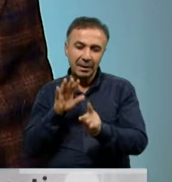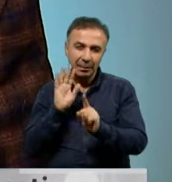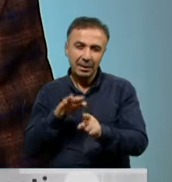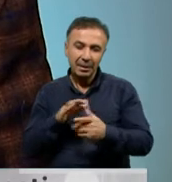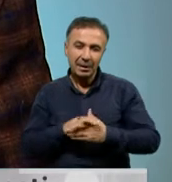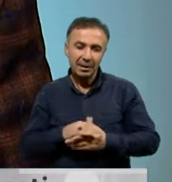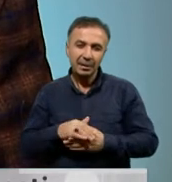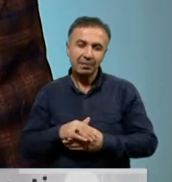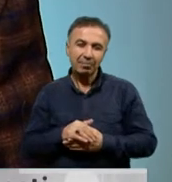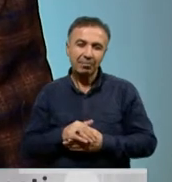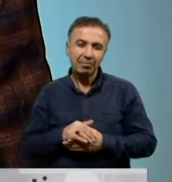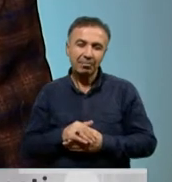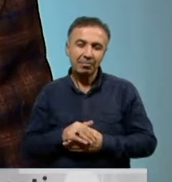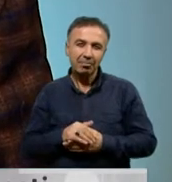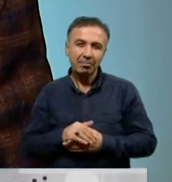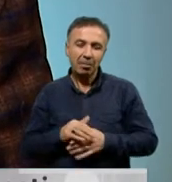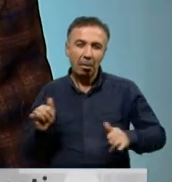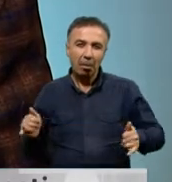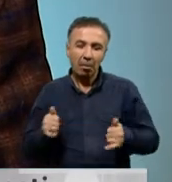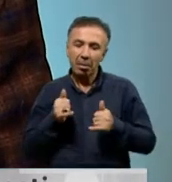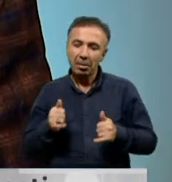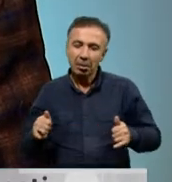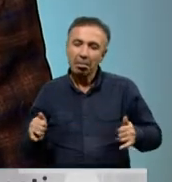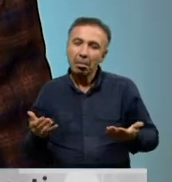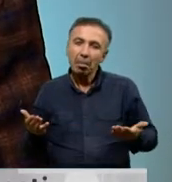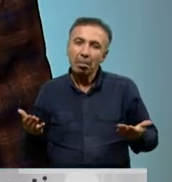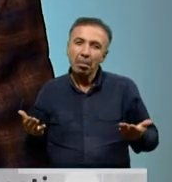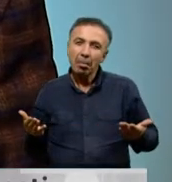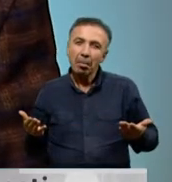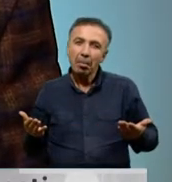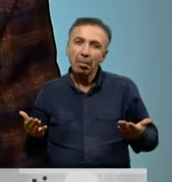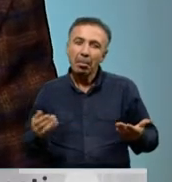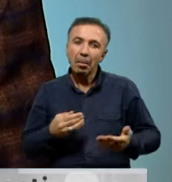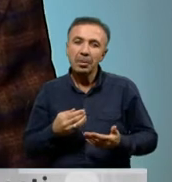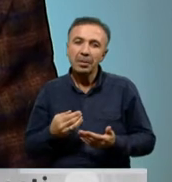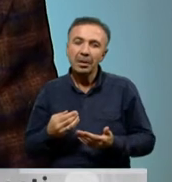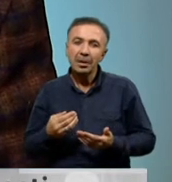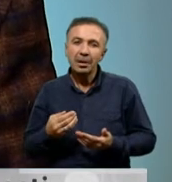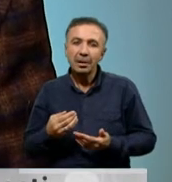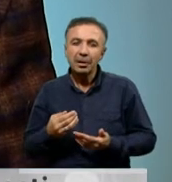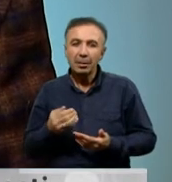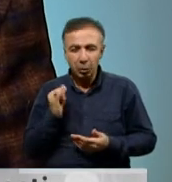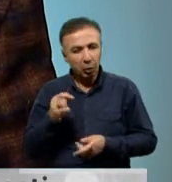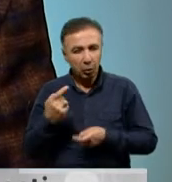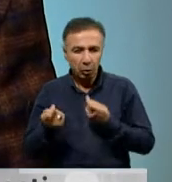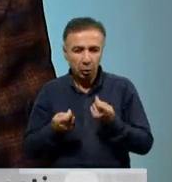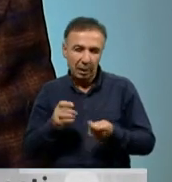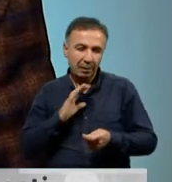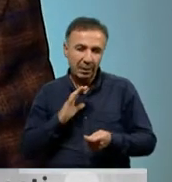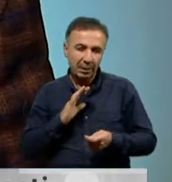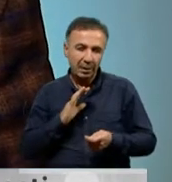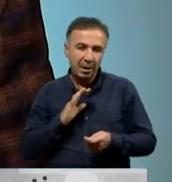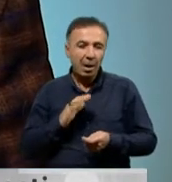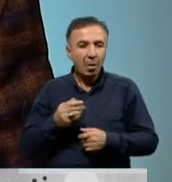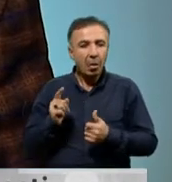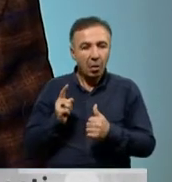oyun mu oynayacak çok kötü bir durum oluyor bazen böyle anormallikler var öncelikle bu telefonları